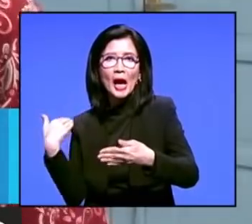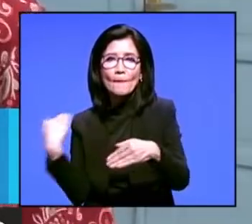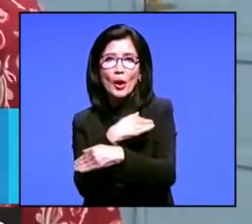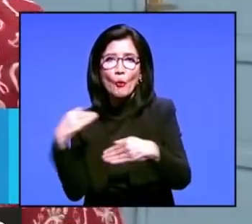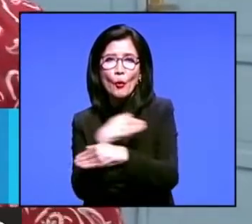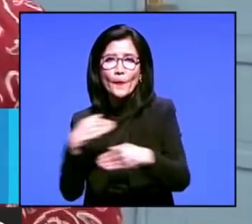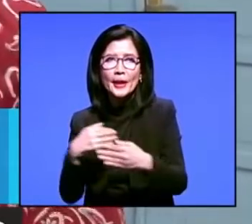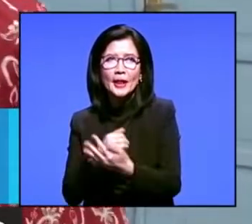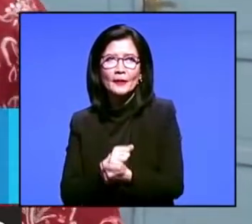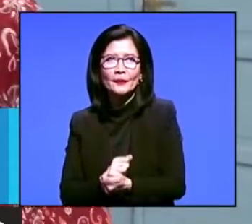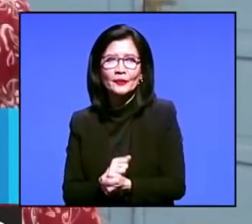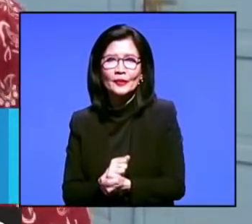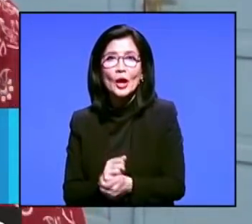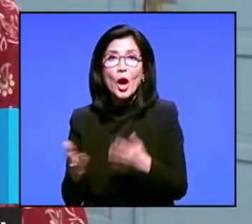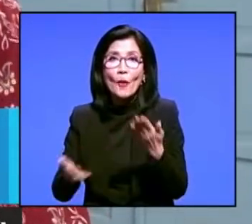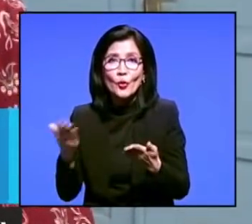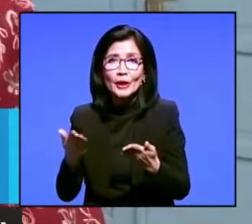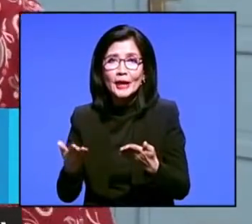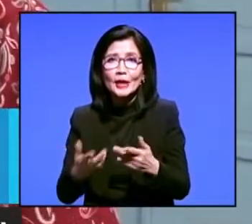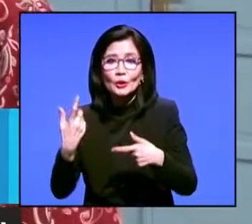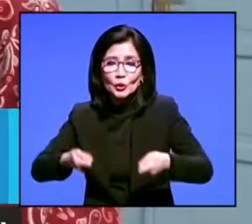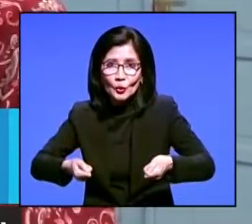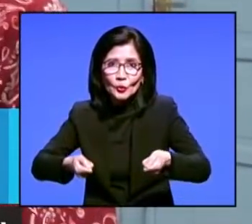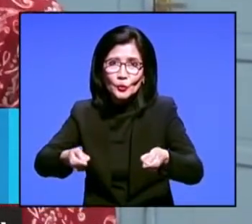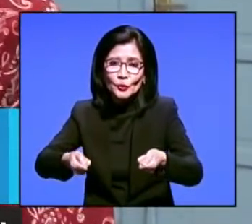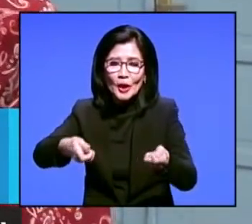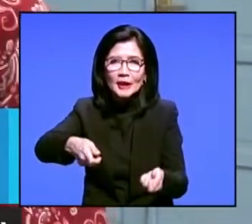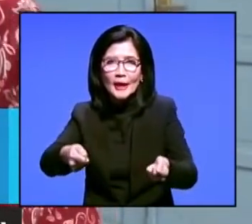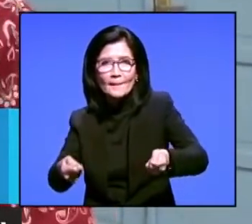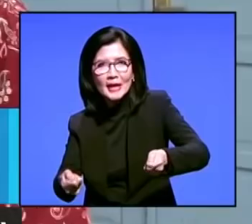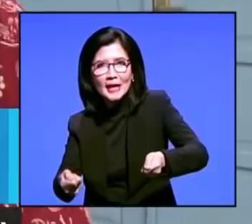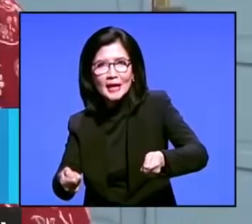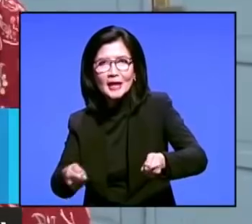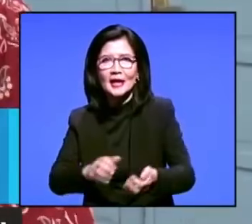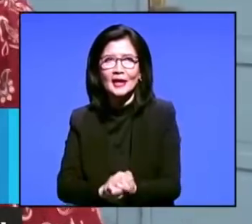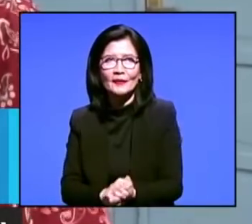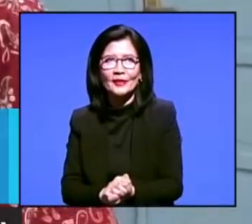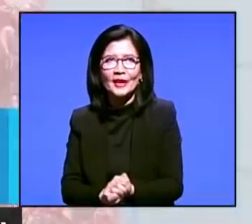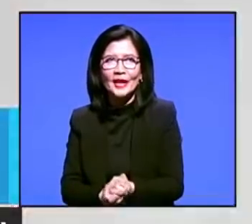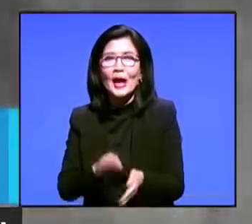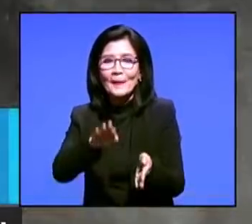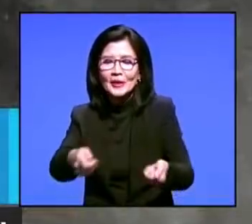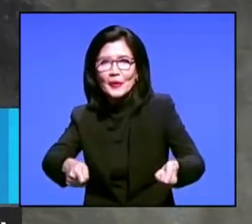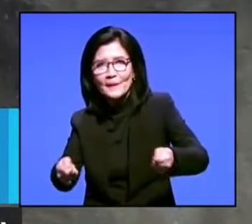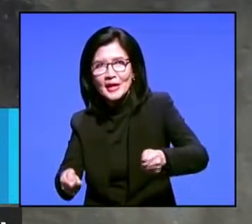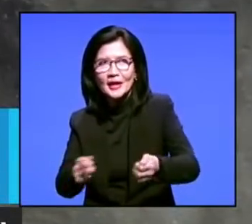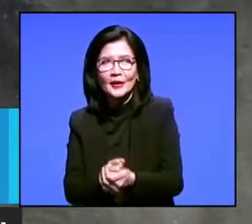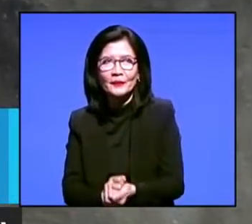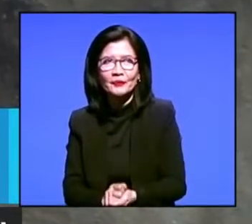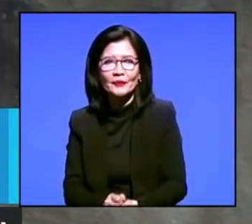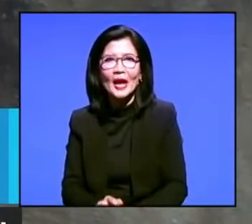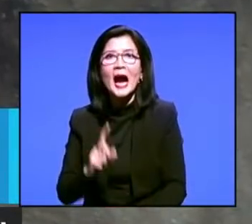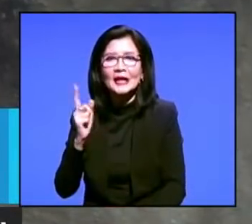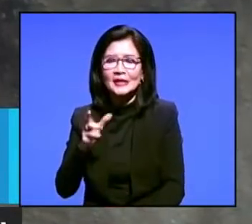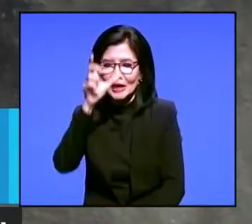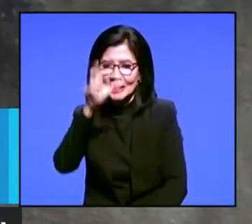belakang. Dan itu posisinya waktu itu kan miring apa di lokasi yang miring, markirnya si gerobak. Salah satu ada yang ke pos